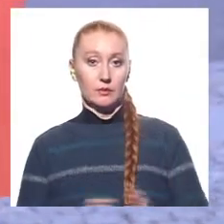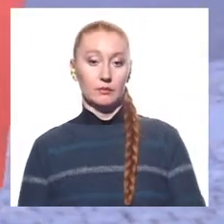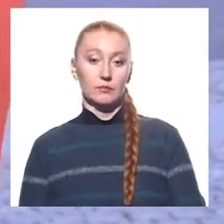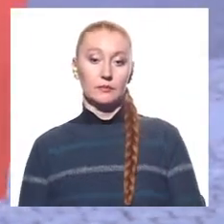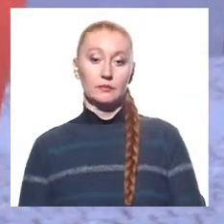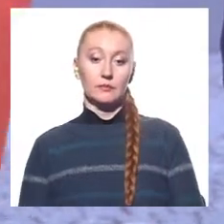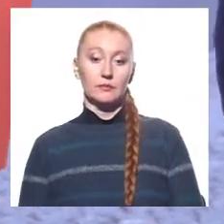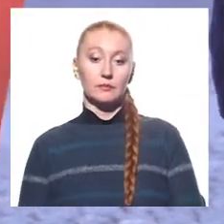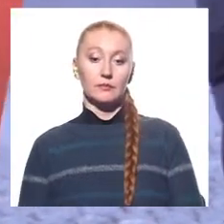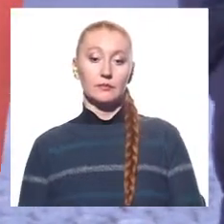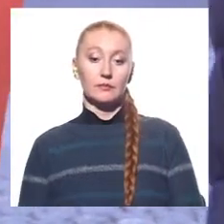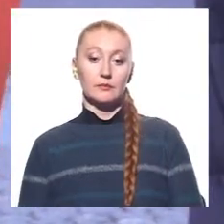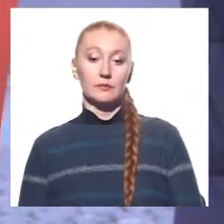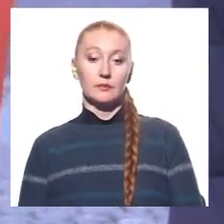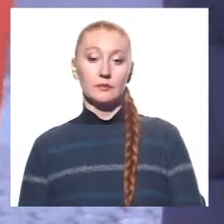надходить.